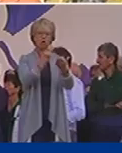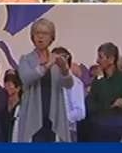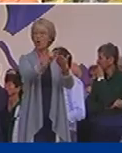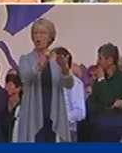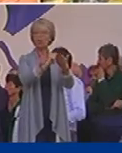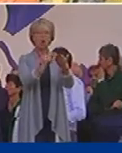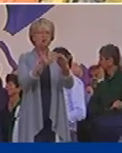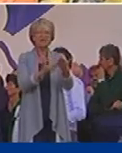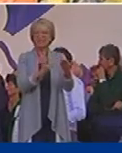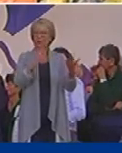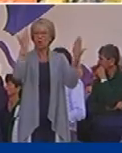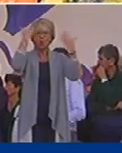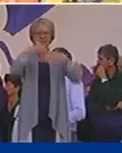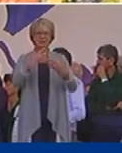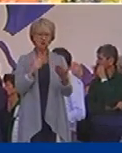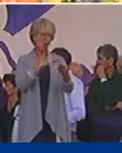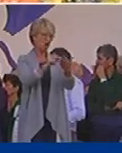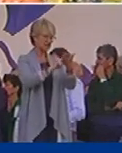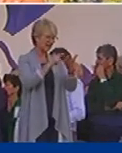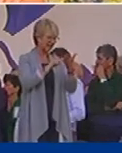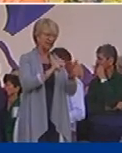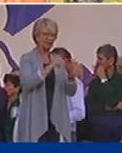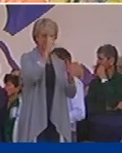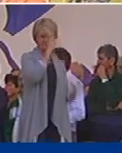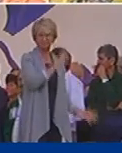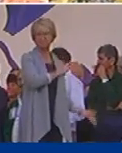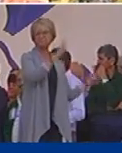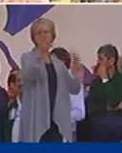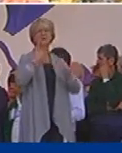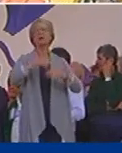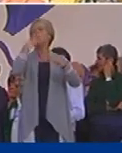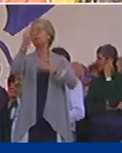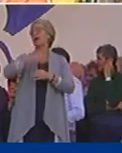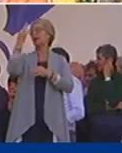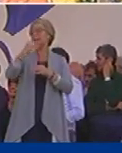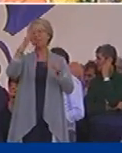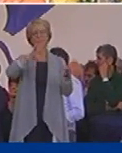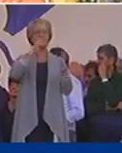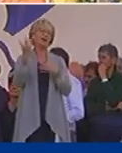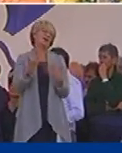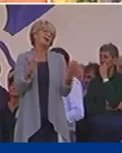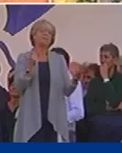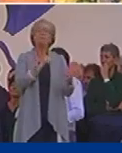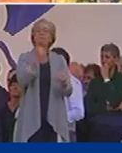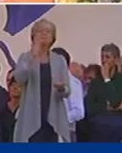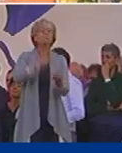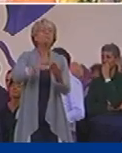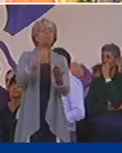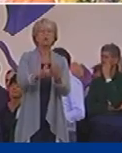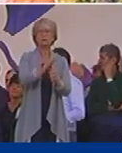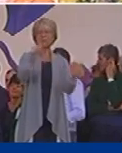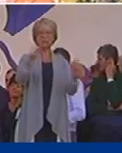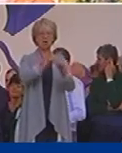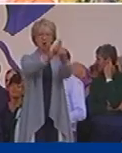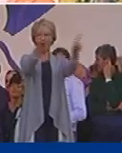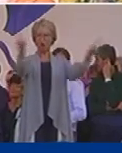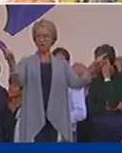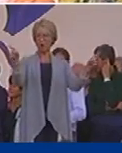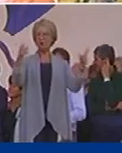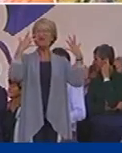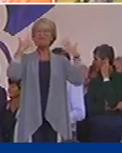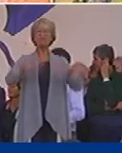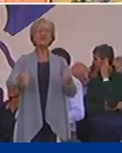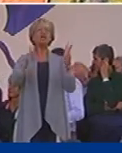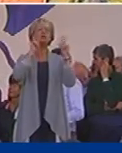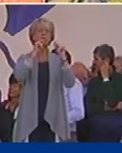il discorso è qua e ho scritto tutt'altro. Ma chi se ne frega, perché per me prima venite voi e quindi appena finito di parlare